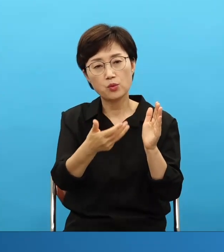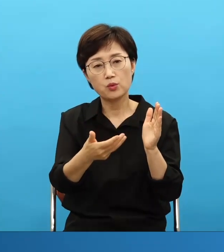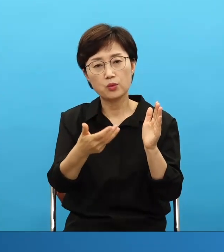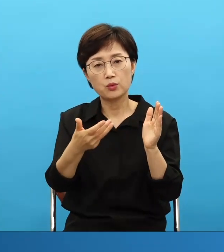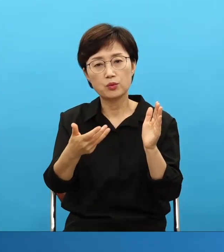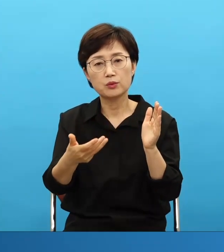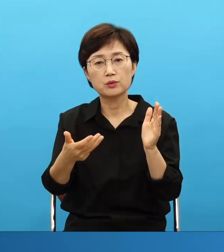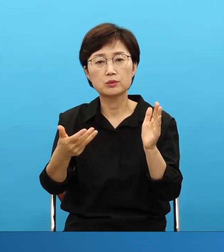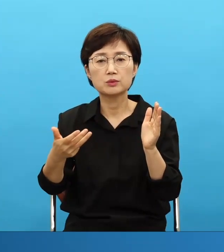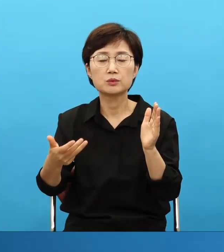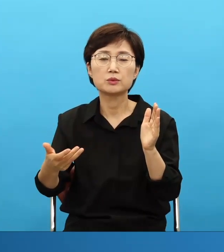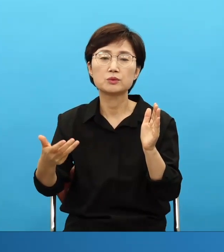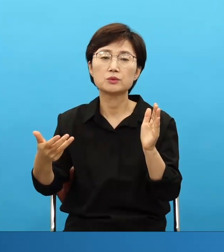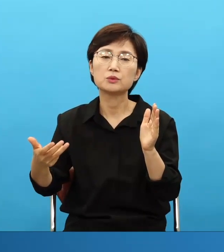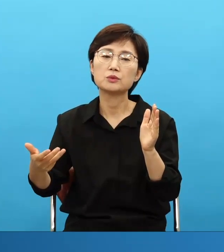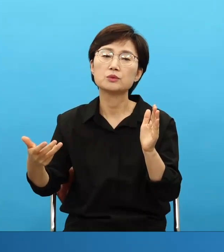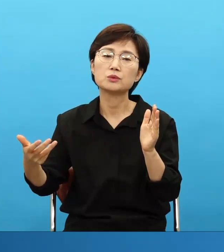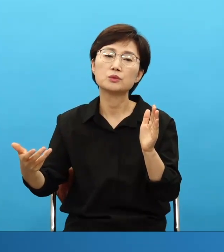세월이